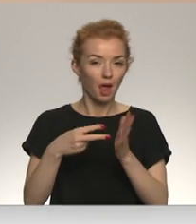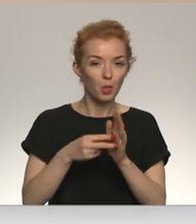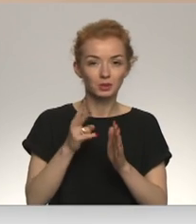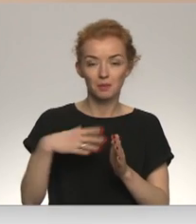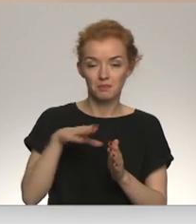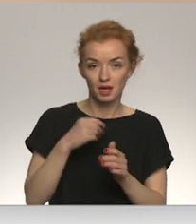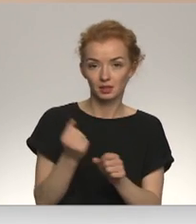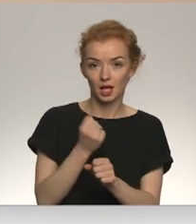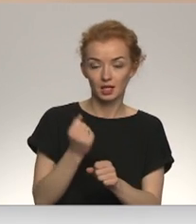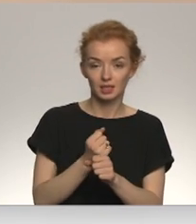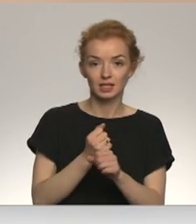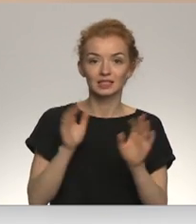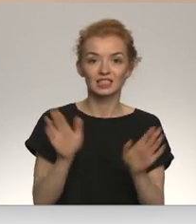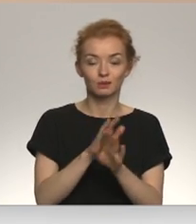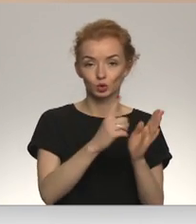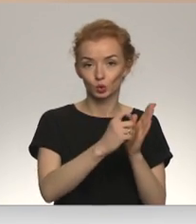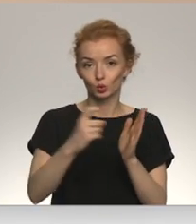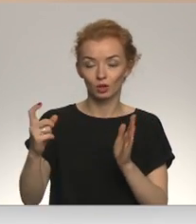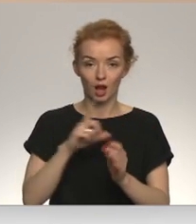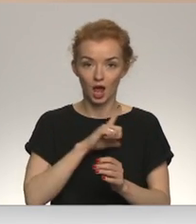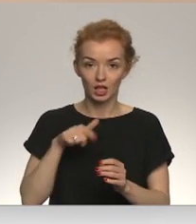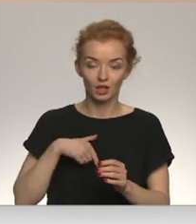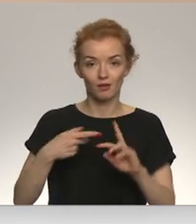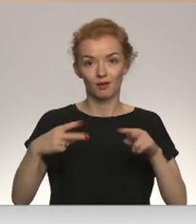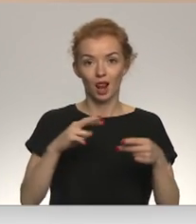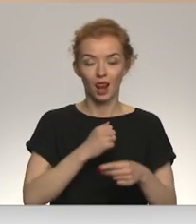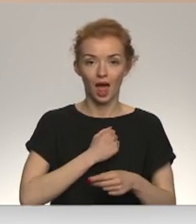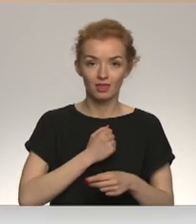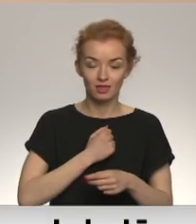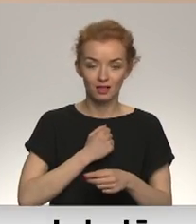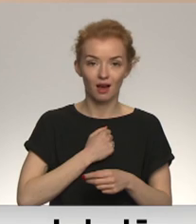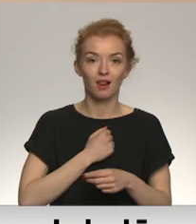taisīsim dzīsmām subtitrus latviski vai latgaliski,